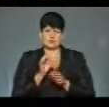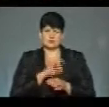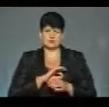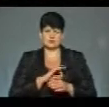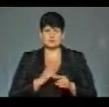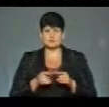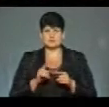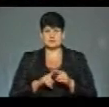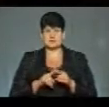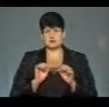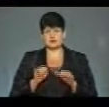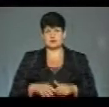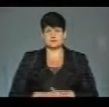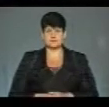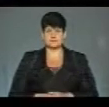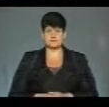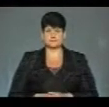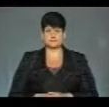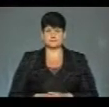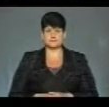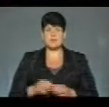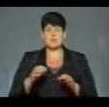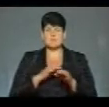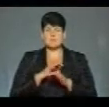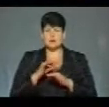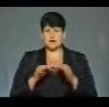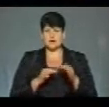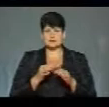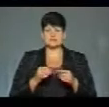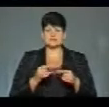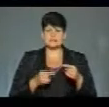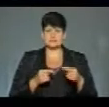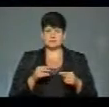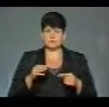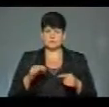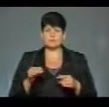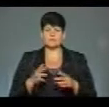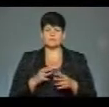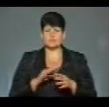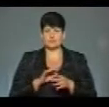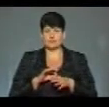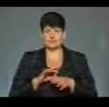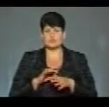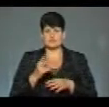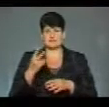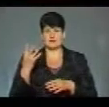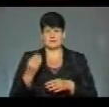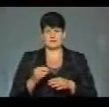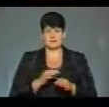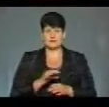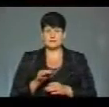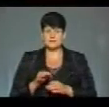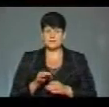уроці, то це цілком можливо. Проєкт «Молодь дебатує» триває у Тернополі 2 дні, каже його керівник Ольга Пішель.